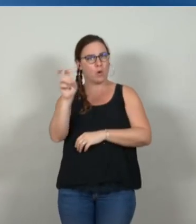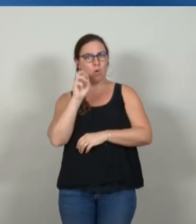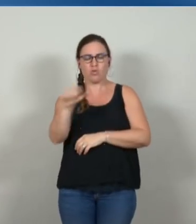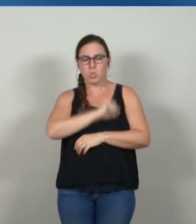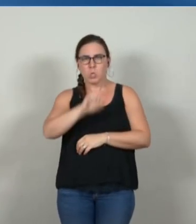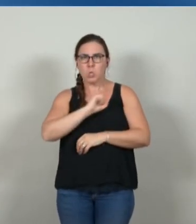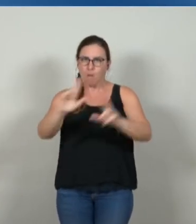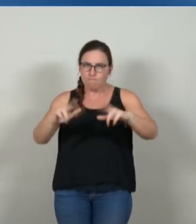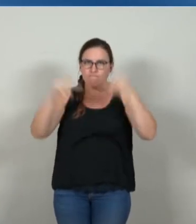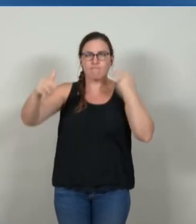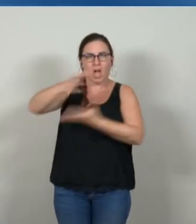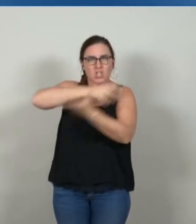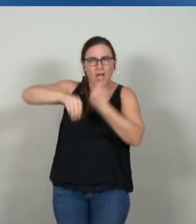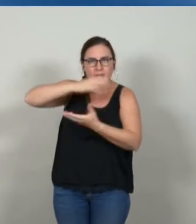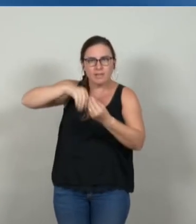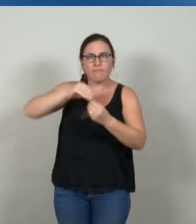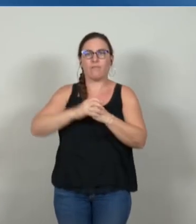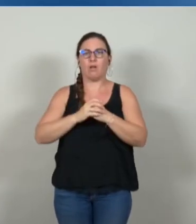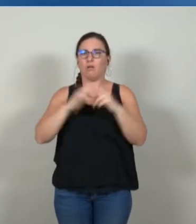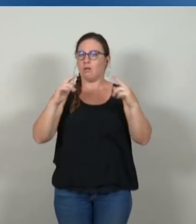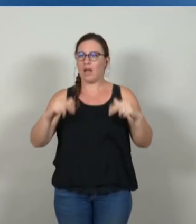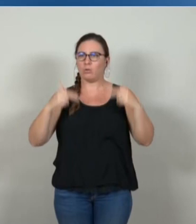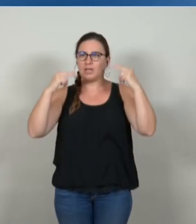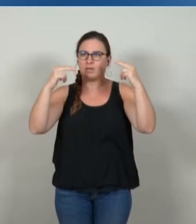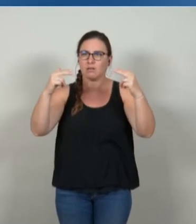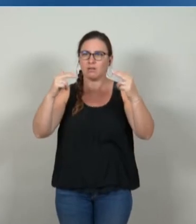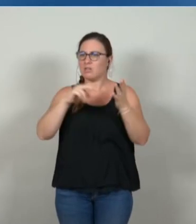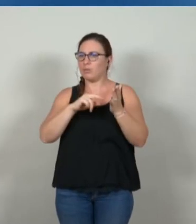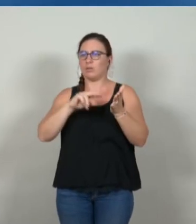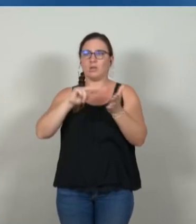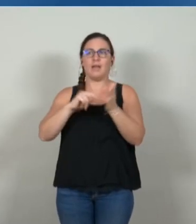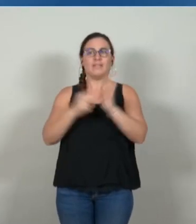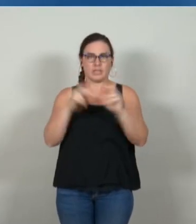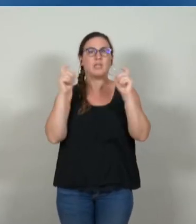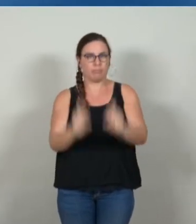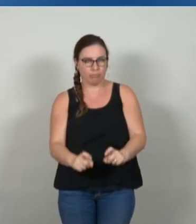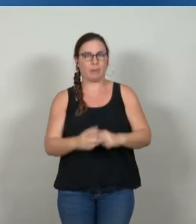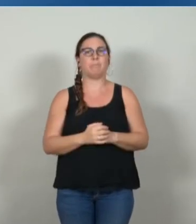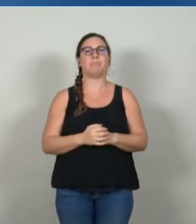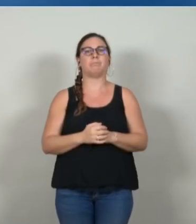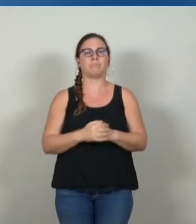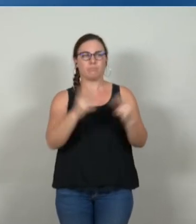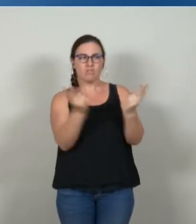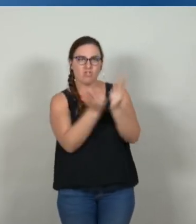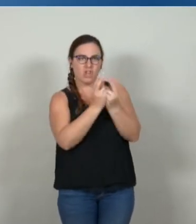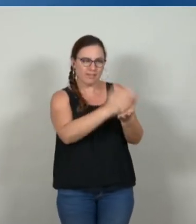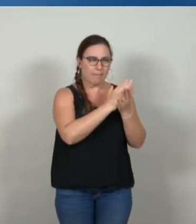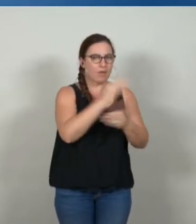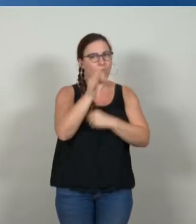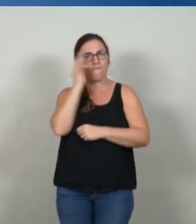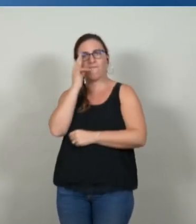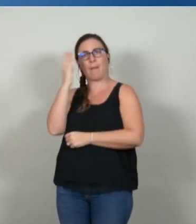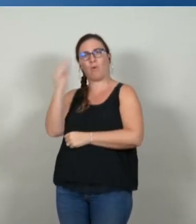régénérative lothèque sont à expérimenter dans nos villes danses déjà d'un partageaient au véritables fermes professionnelles